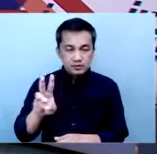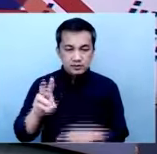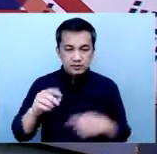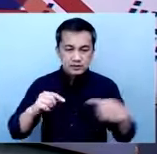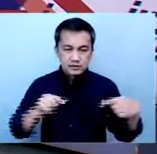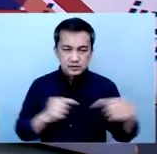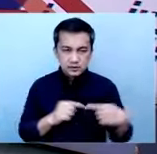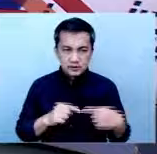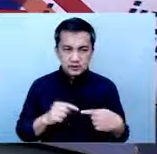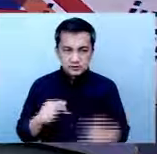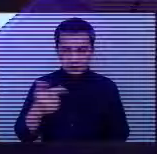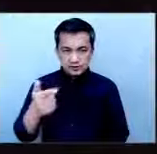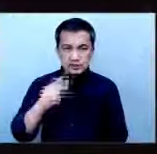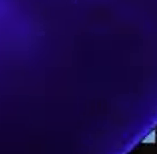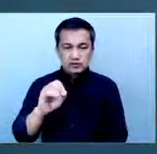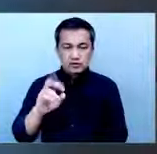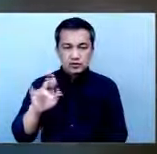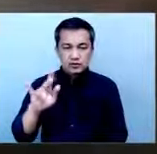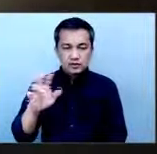ng balitang yan, si Gio Robles.